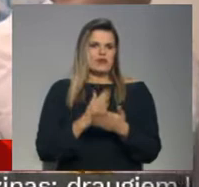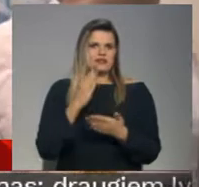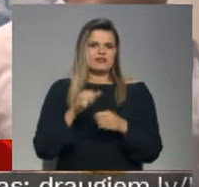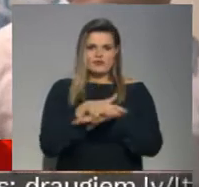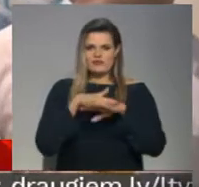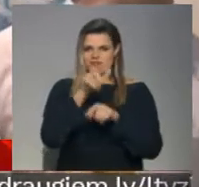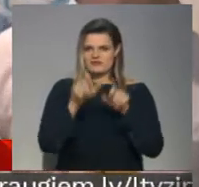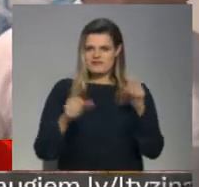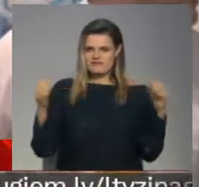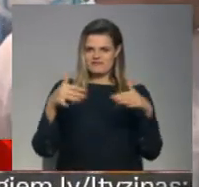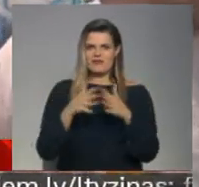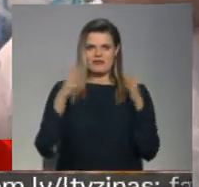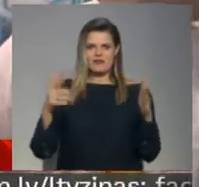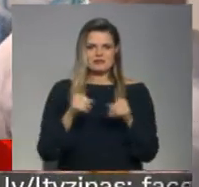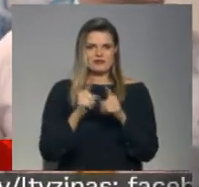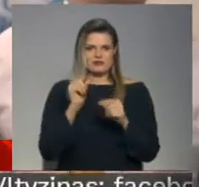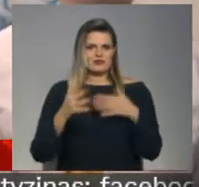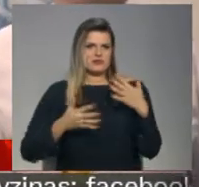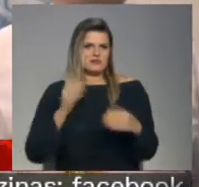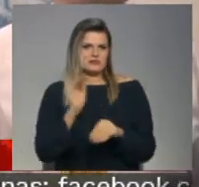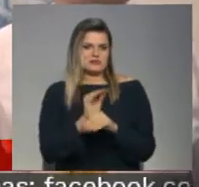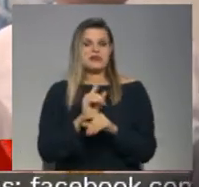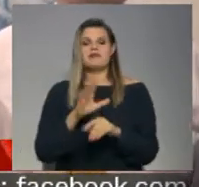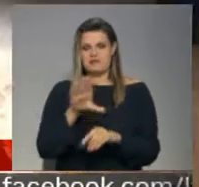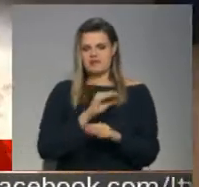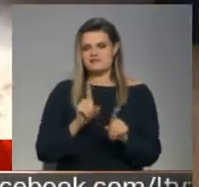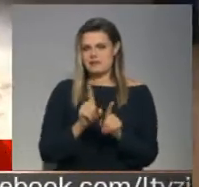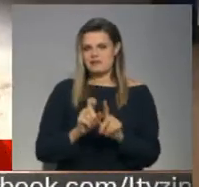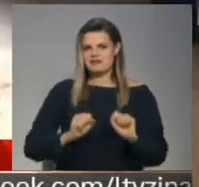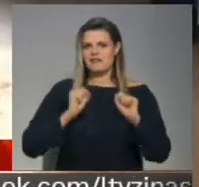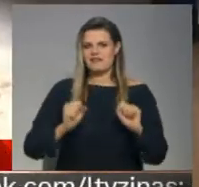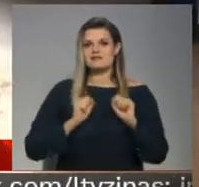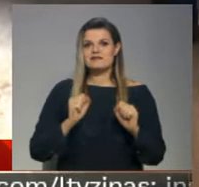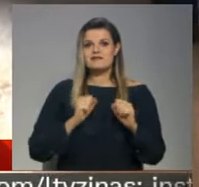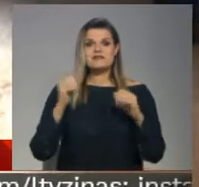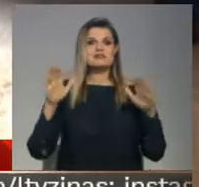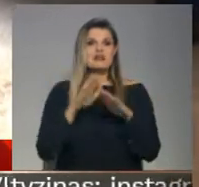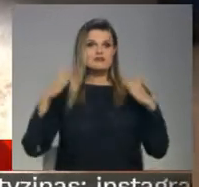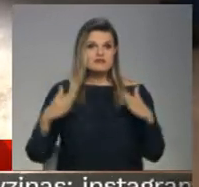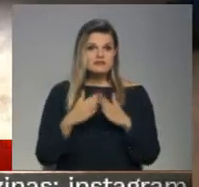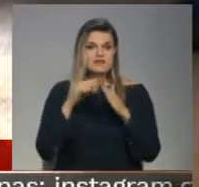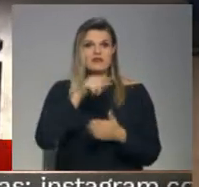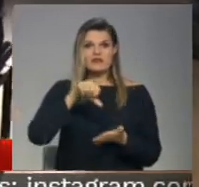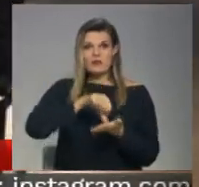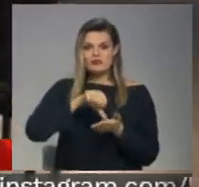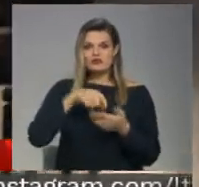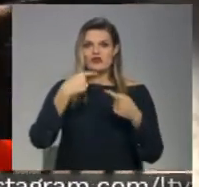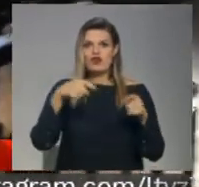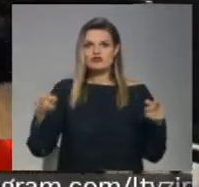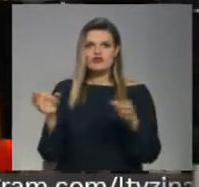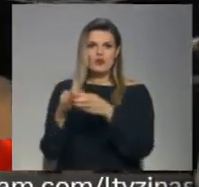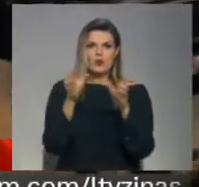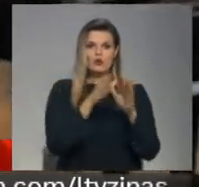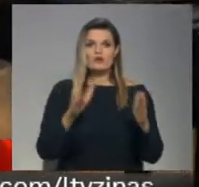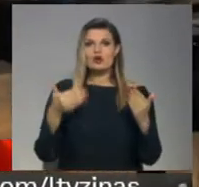publikas daudz, tas arī dara savējo, tā kā, nu, centīsimies, darīsim. Dziesmu svētkos šie kori uzstājas dažādās grupās,